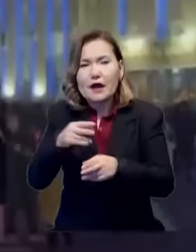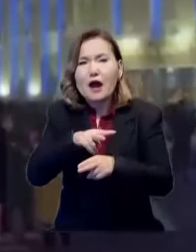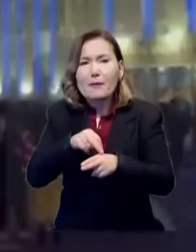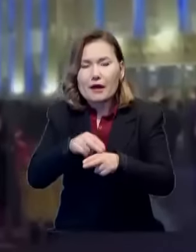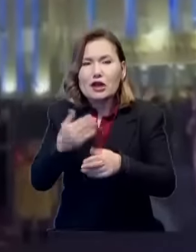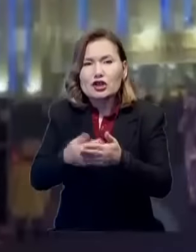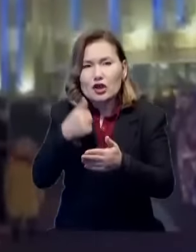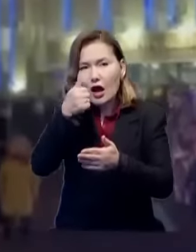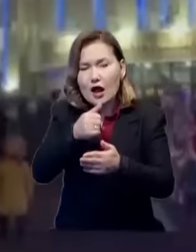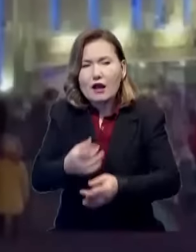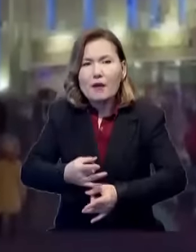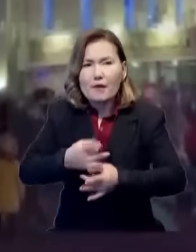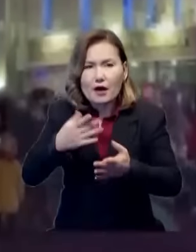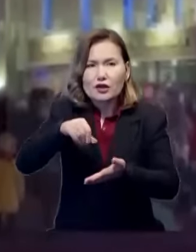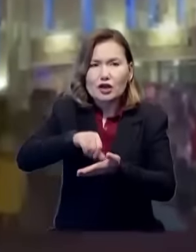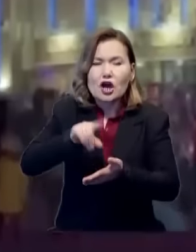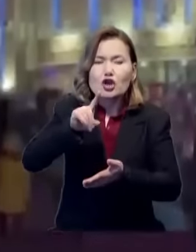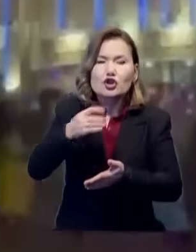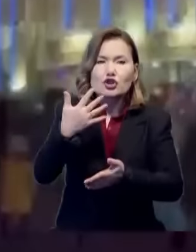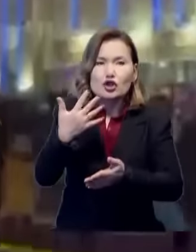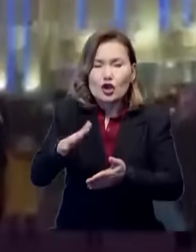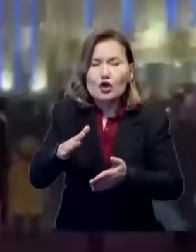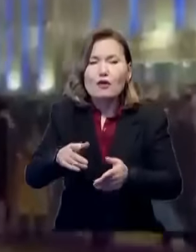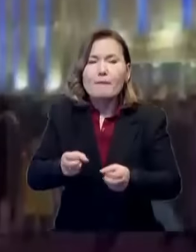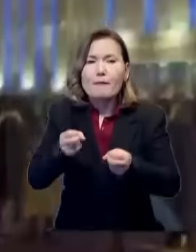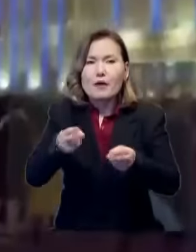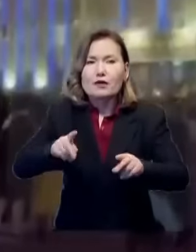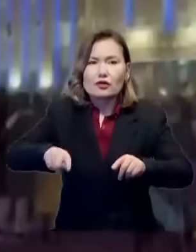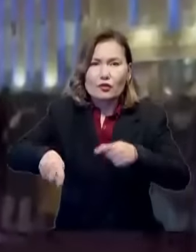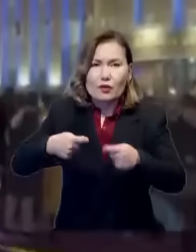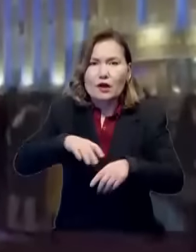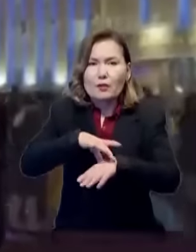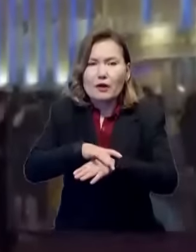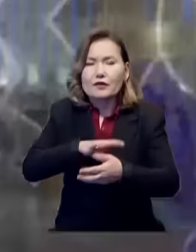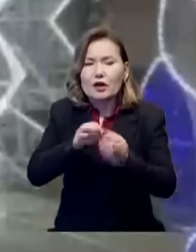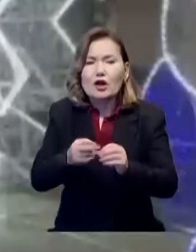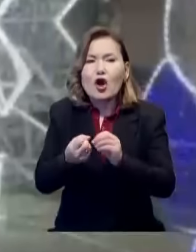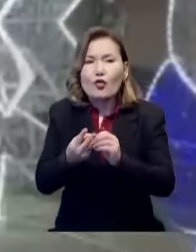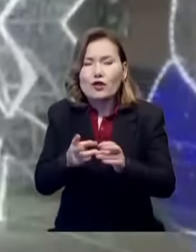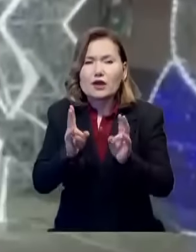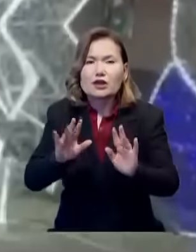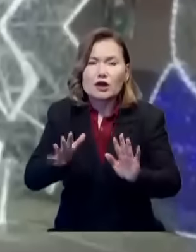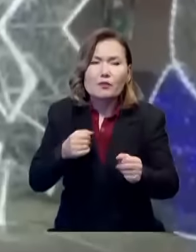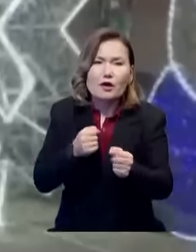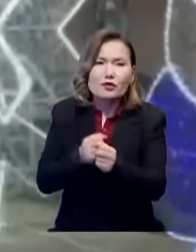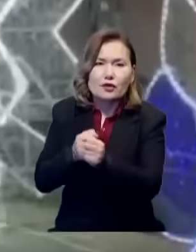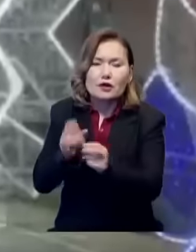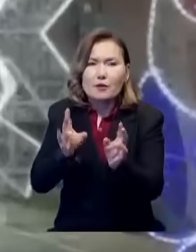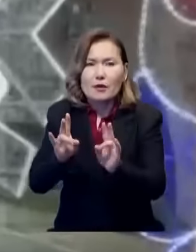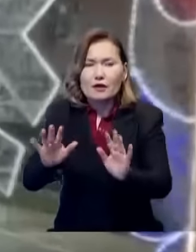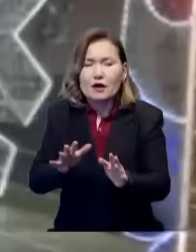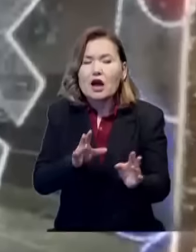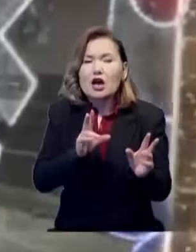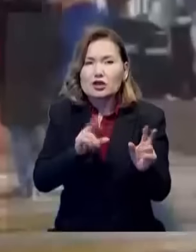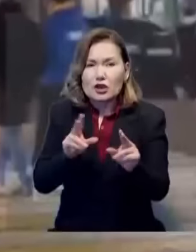қарсаңында 150 құқық бұзушылықты анықтады. Облыс бойынша 5 қылмыс тіркеліп, 12 жол көлік оқиғасы орын алды. Зардап шеккендер